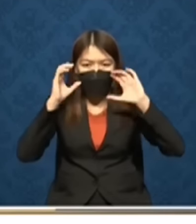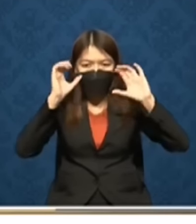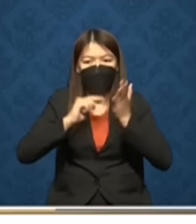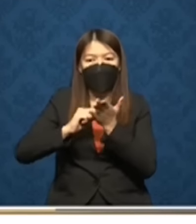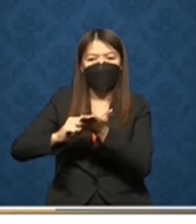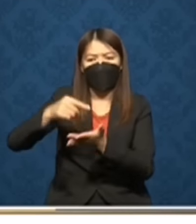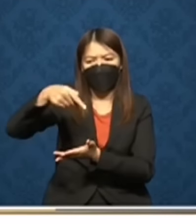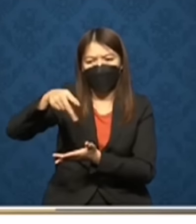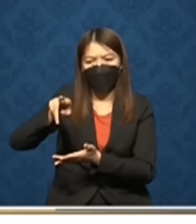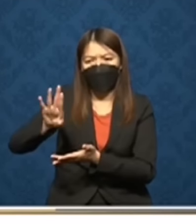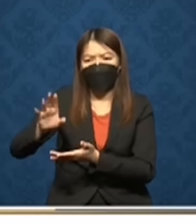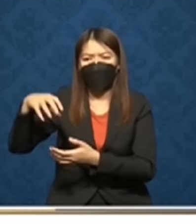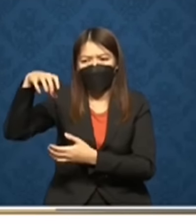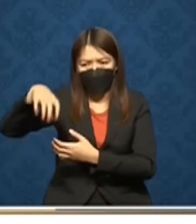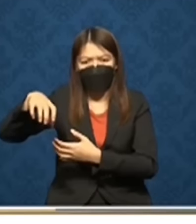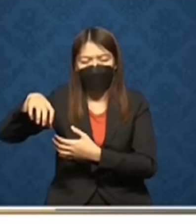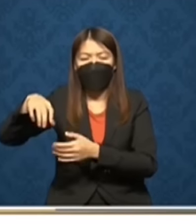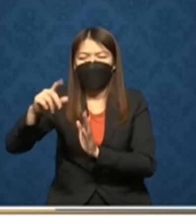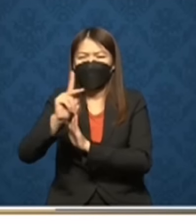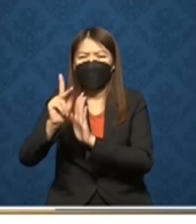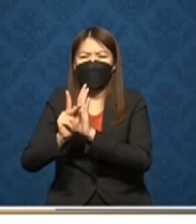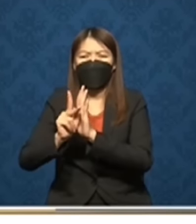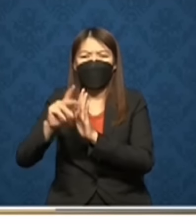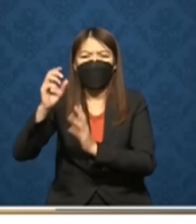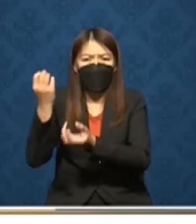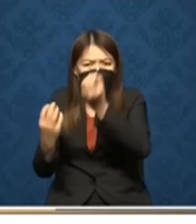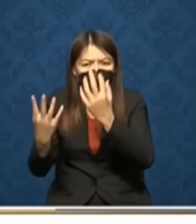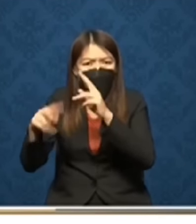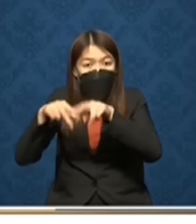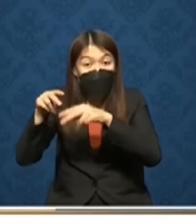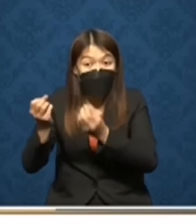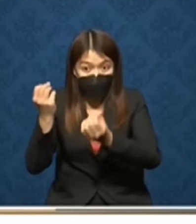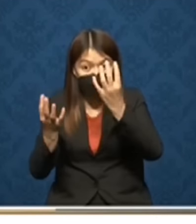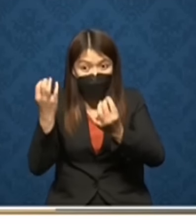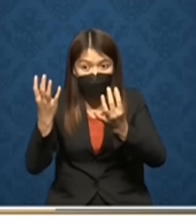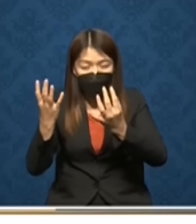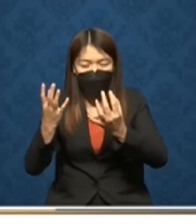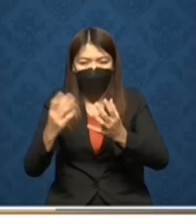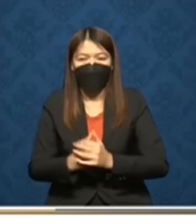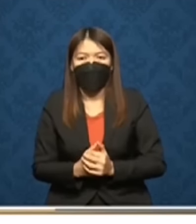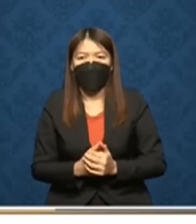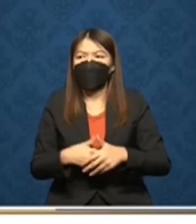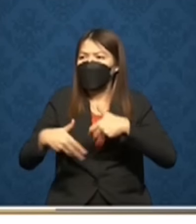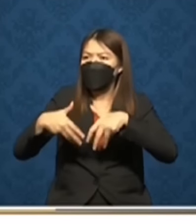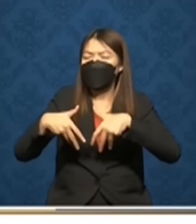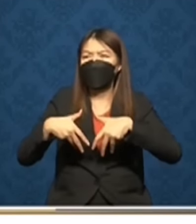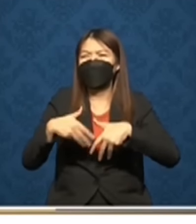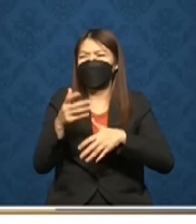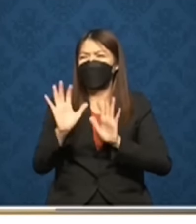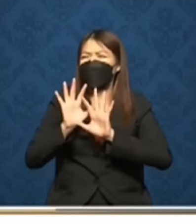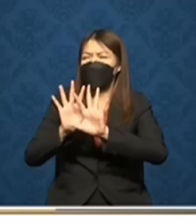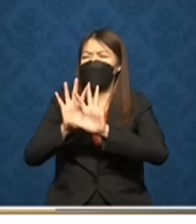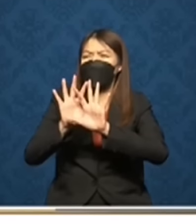พ.ร.บ.อุทยานเข้ามาการเสนอกฎหมายเข้ามาเนี่ยมีเสียงเรียกร้องของภาคประชาชนเดินขบว